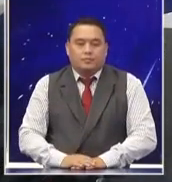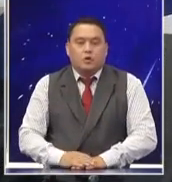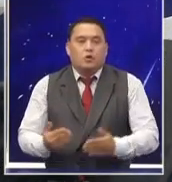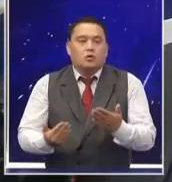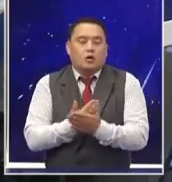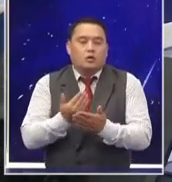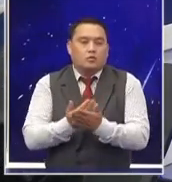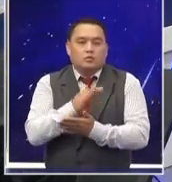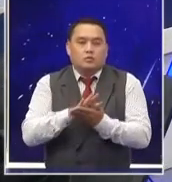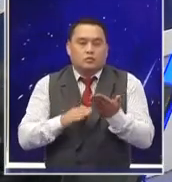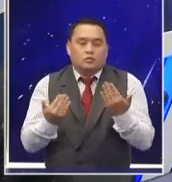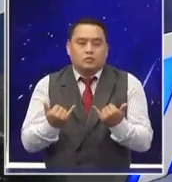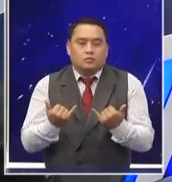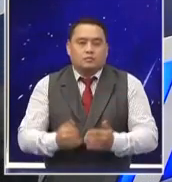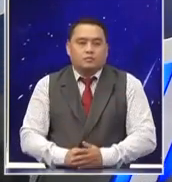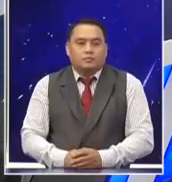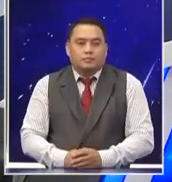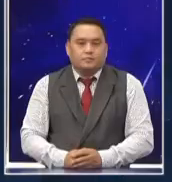Қымбатты көрермен бүгін көретіндеріңіз.